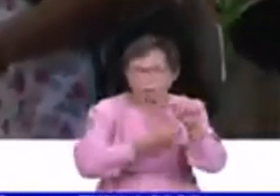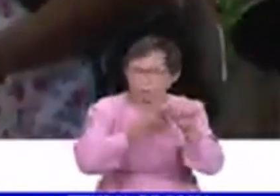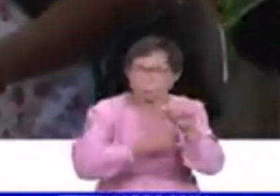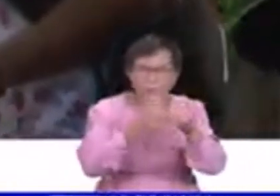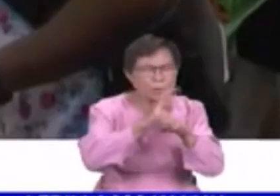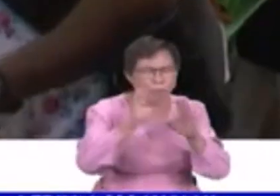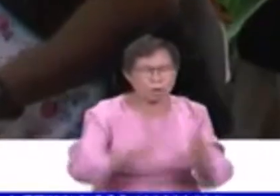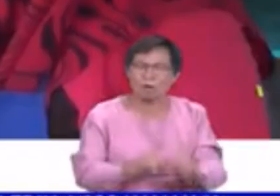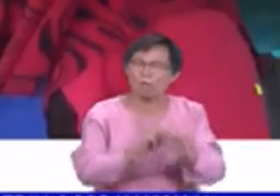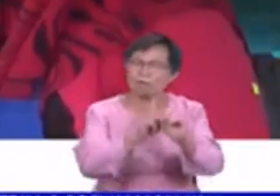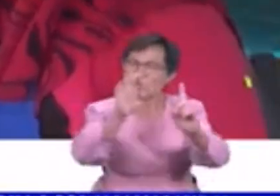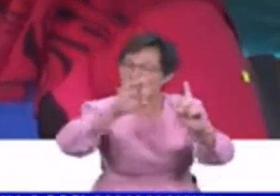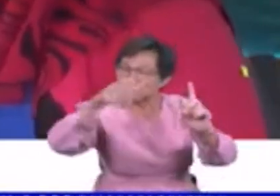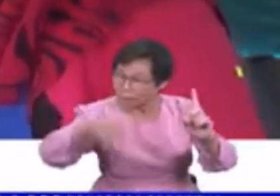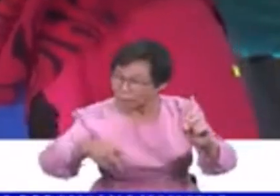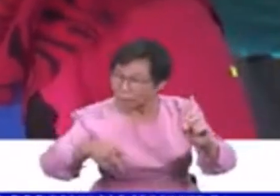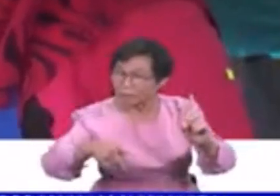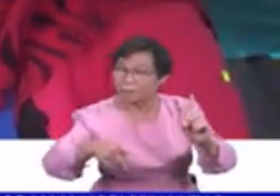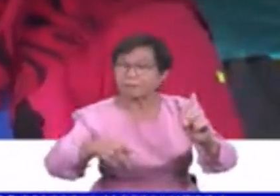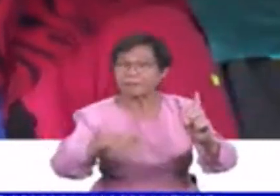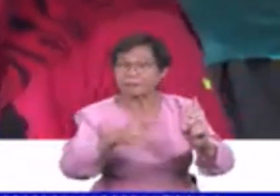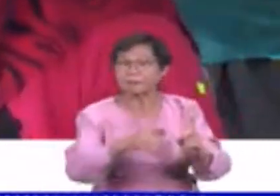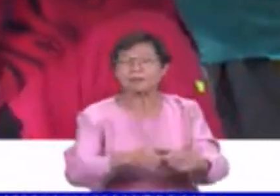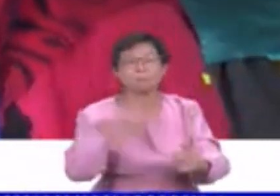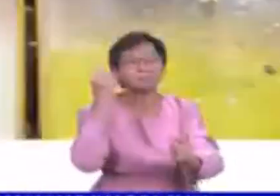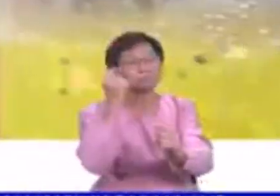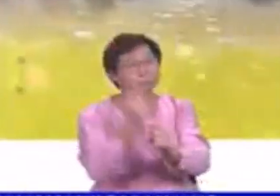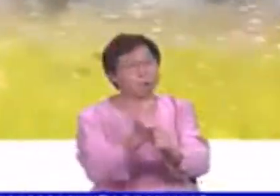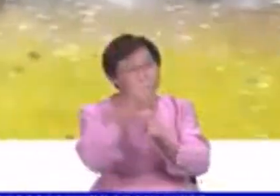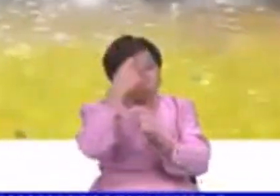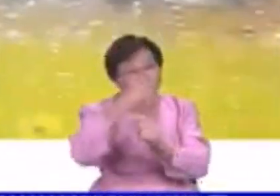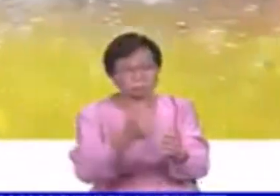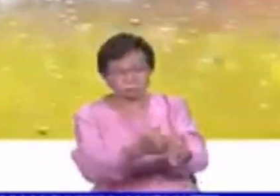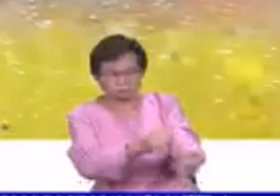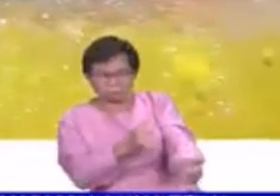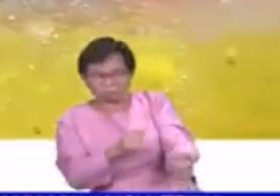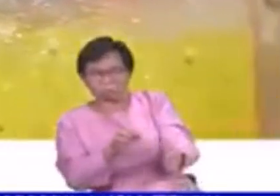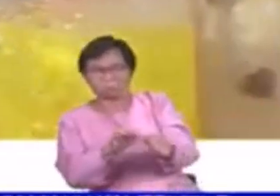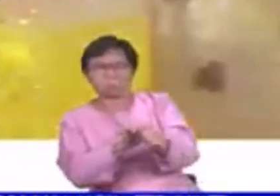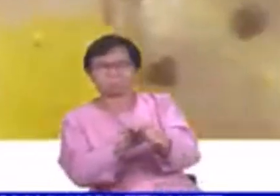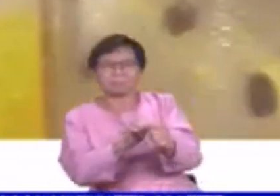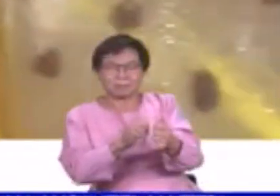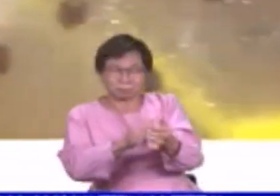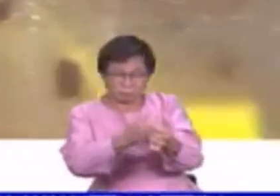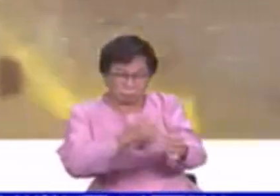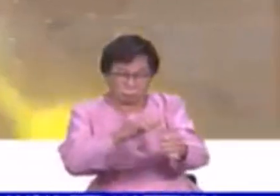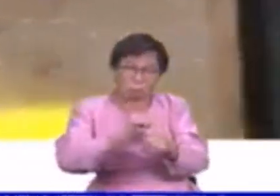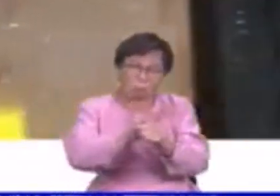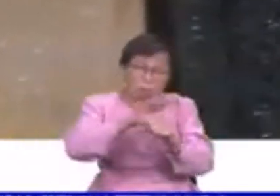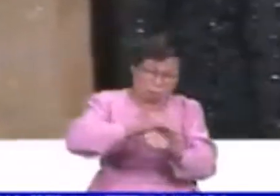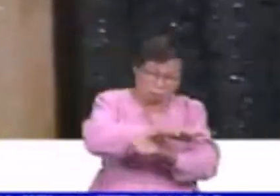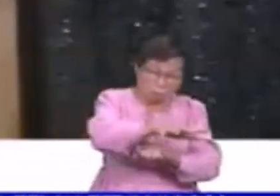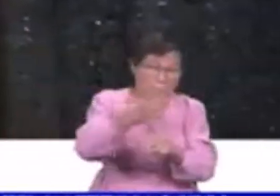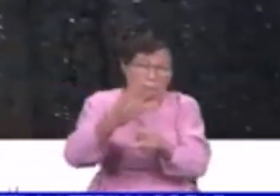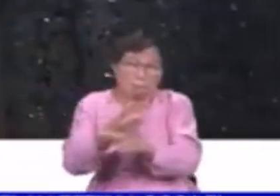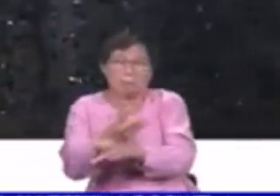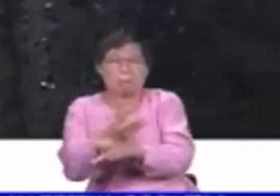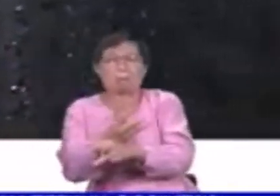mematuhi prosedur operasi standard SOP yang ditetapkan bagi mengelakkan penularan yang lebih teruk.